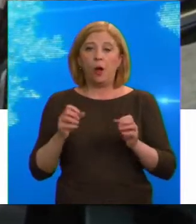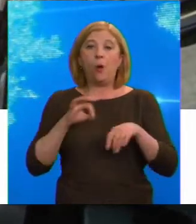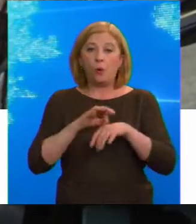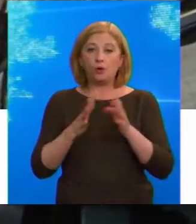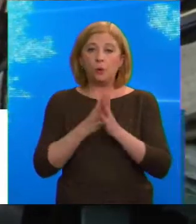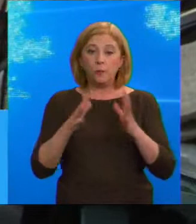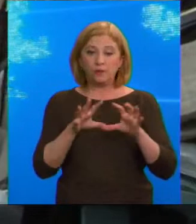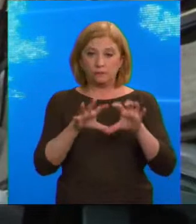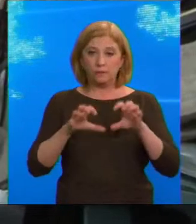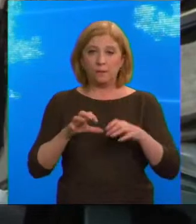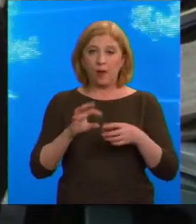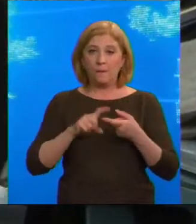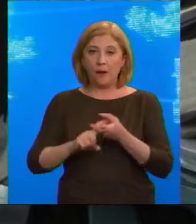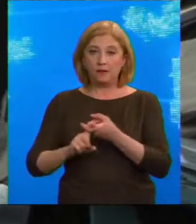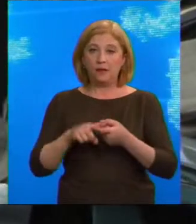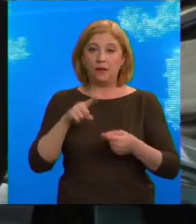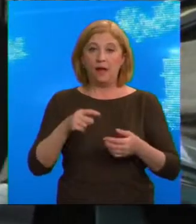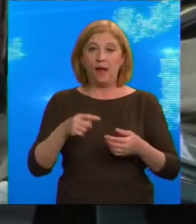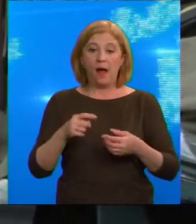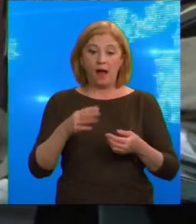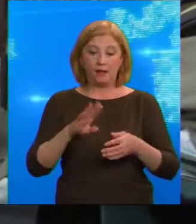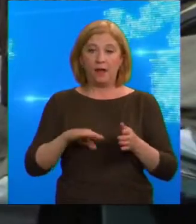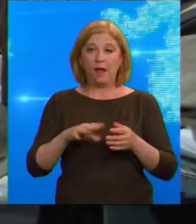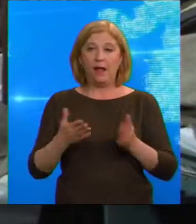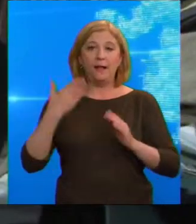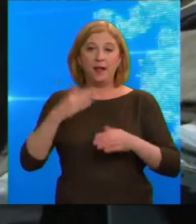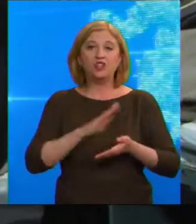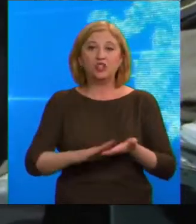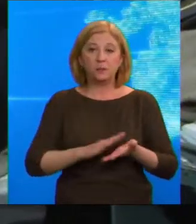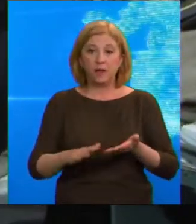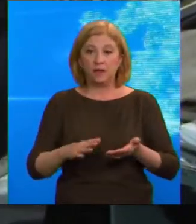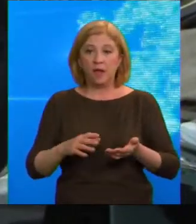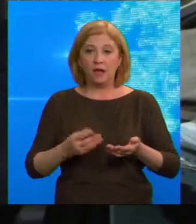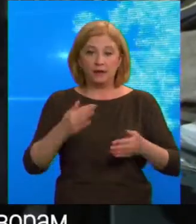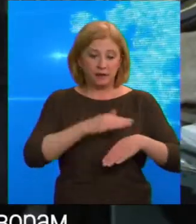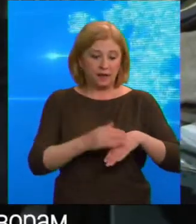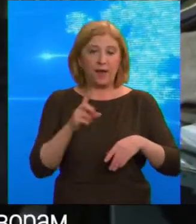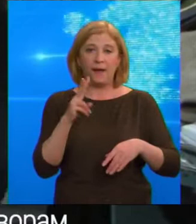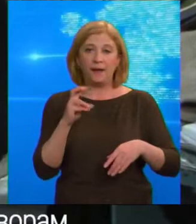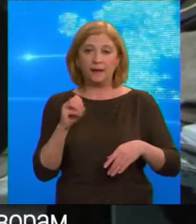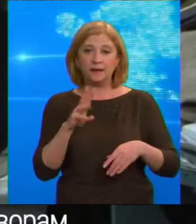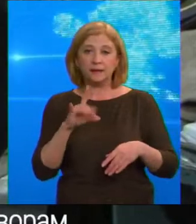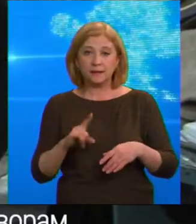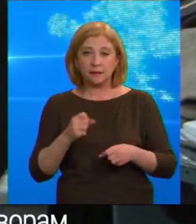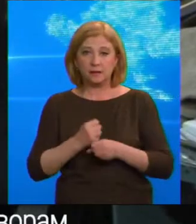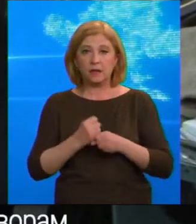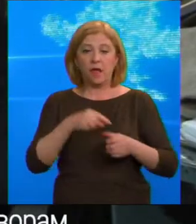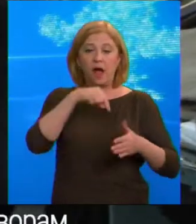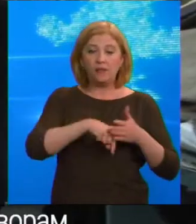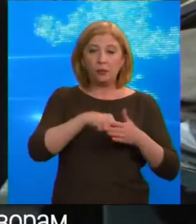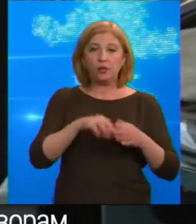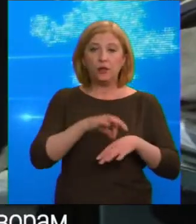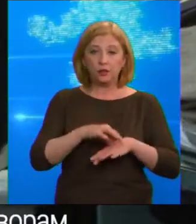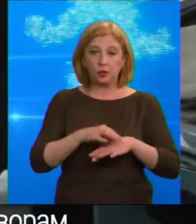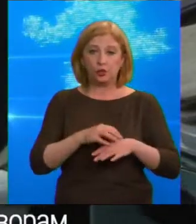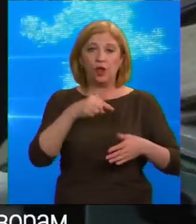принять бактерии, а это-то легче помыть, смыть. Допустим, здесь вот тоже эта сторона сделана из кирзы, а внутренняя из кожи, потому что